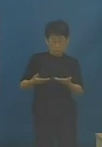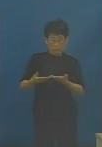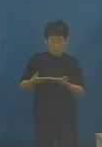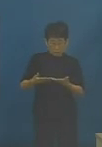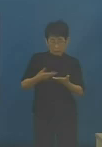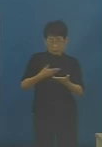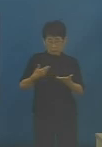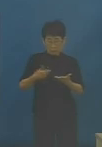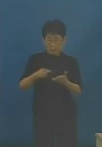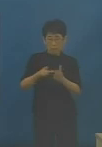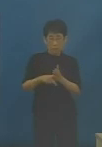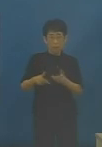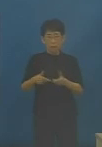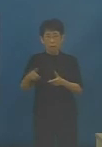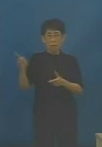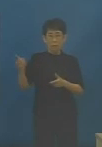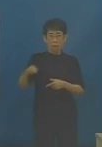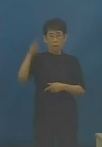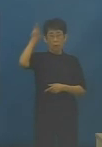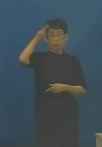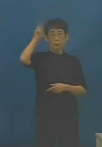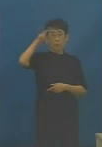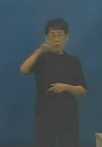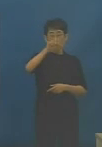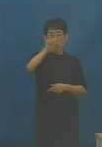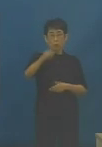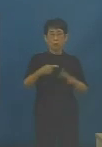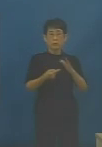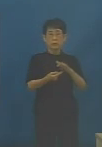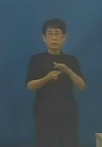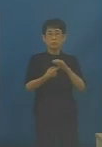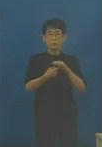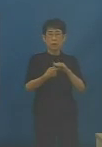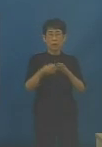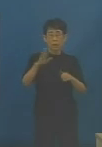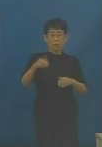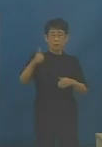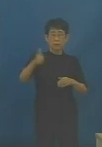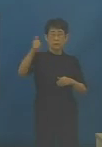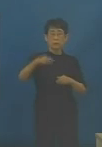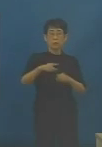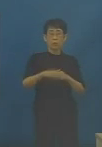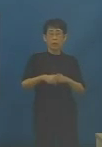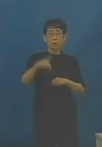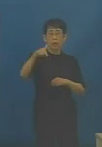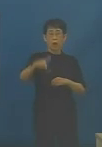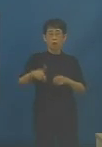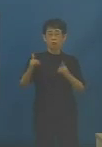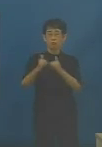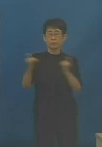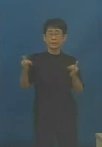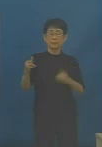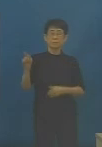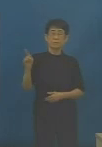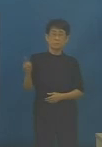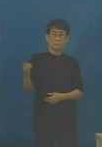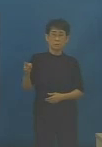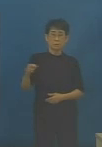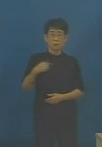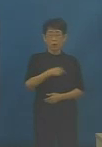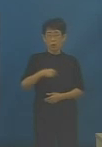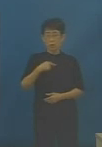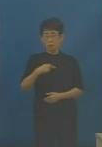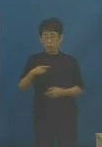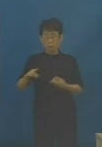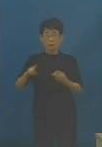大阪の吉村知事も明確にこれが不眠駅に沿わないとおっしゃって、あの検討されたですけどやめ